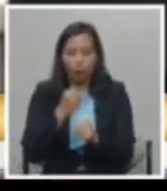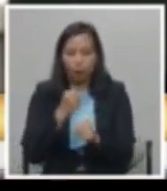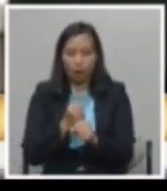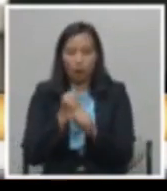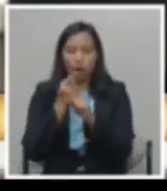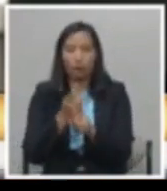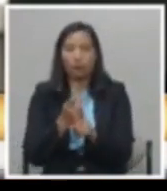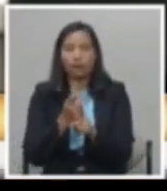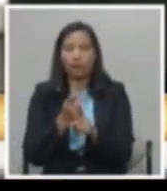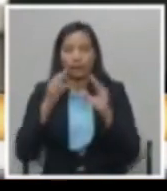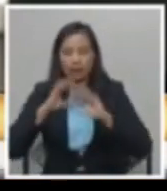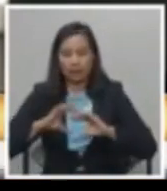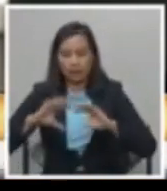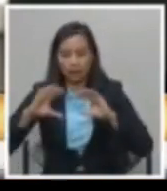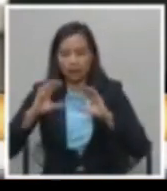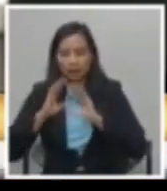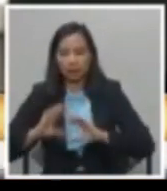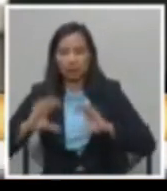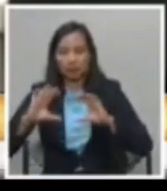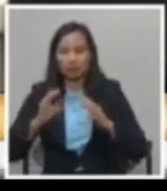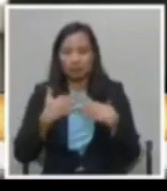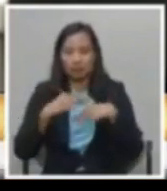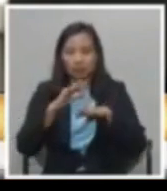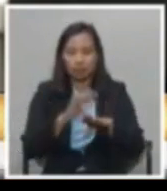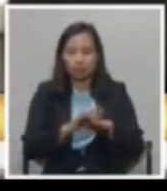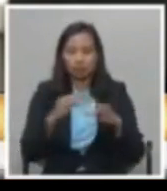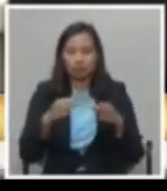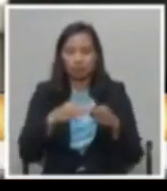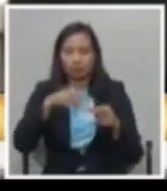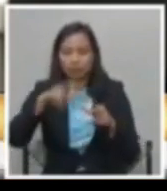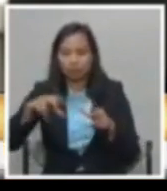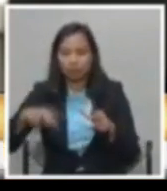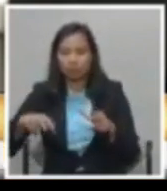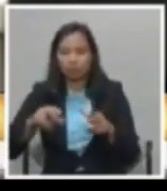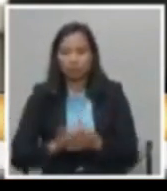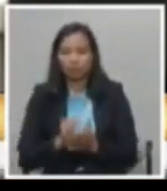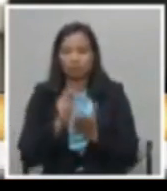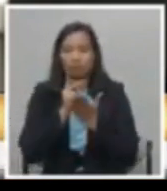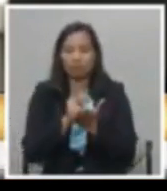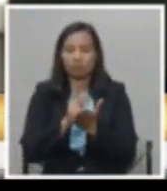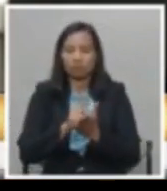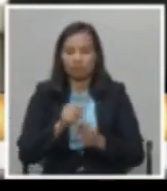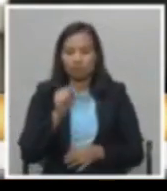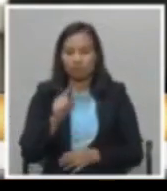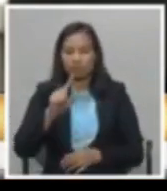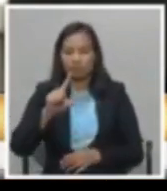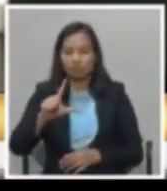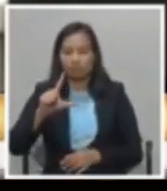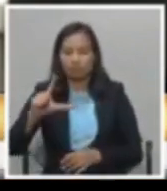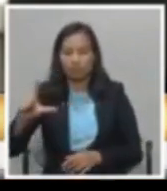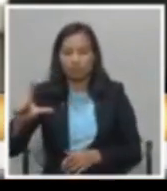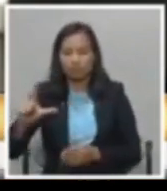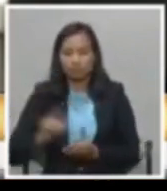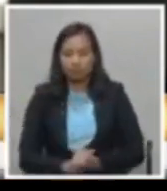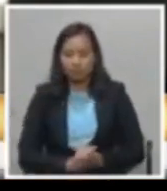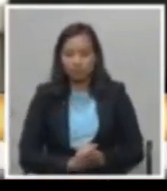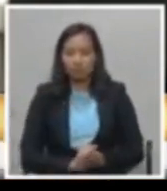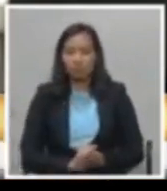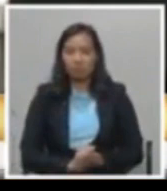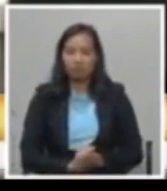ามปกติของทุกรัฐบาลรวมถึงรัฐบาลของพรรคเพื่อไทยด้วยซึ่งได้กู้ยืมไป1ล้านล้านบาทท่านก็อาจจะบ